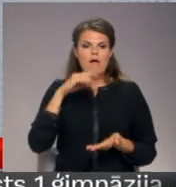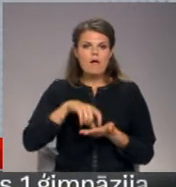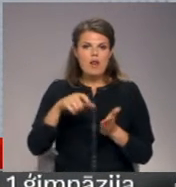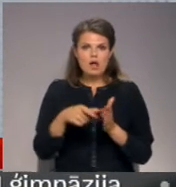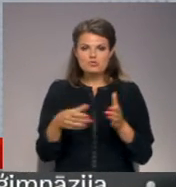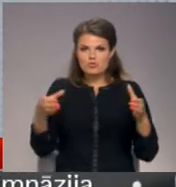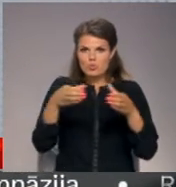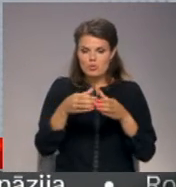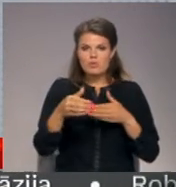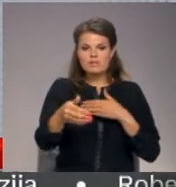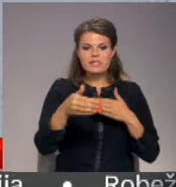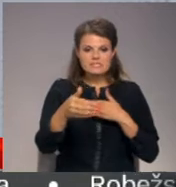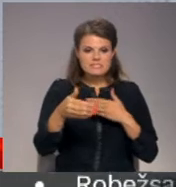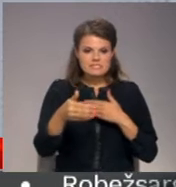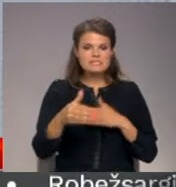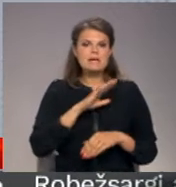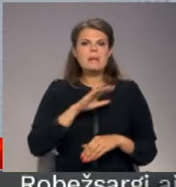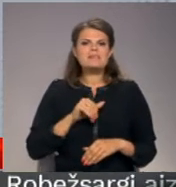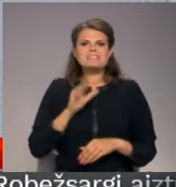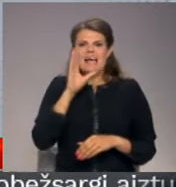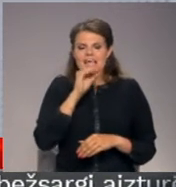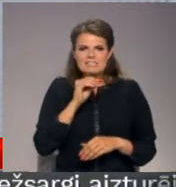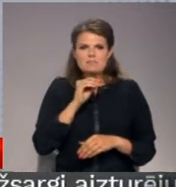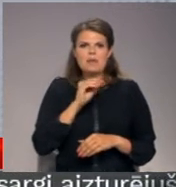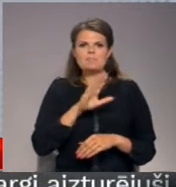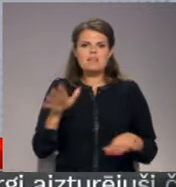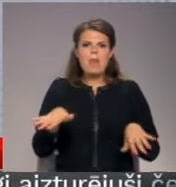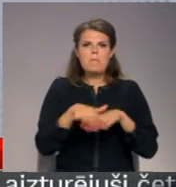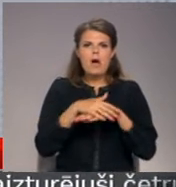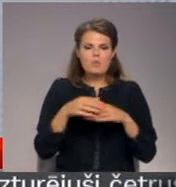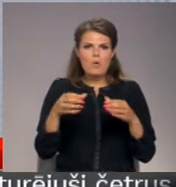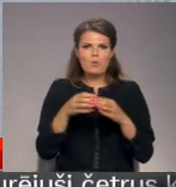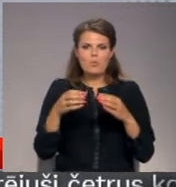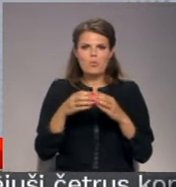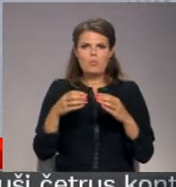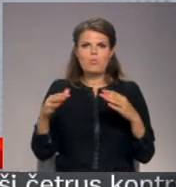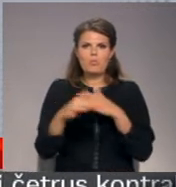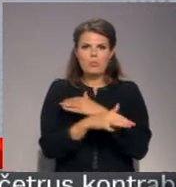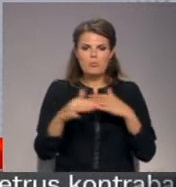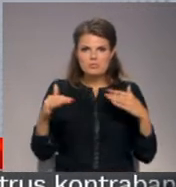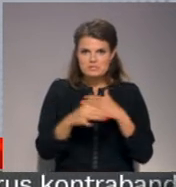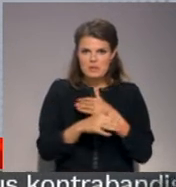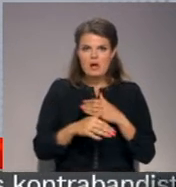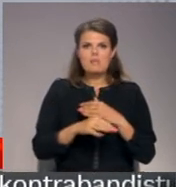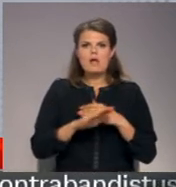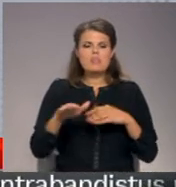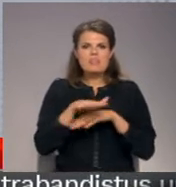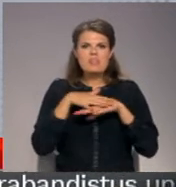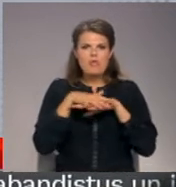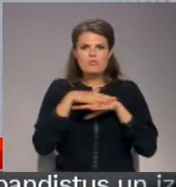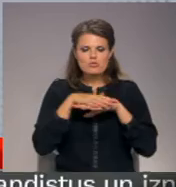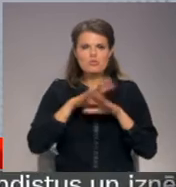grupa un distancēšanās pēc iespējas nepārklāties grupu plūsmām, pēc iespējas